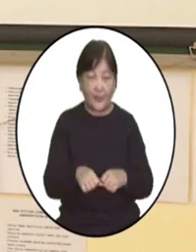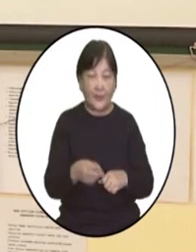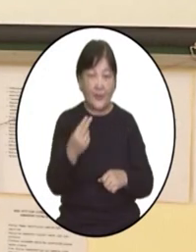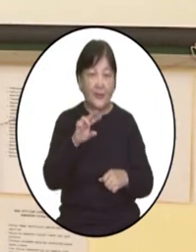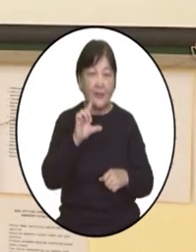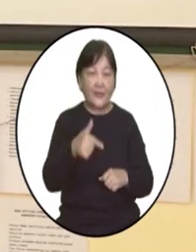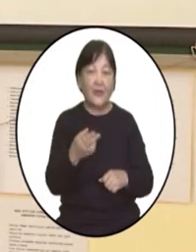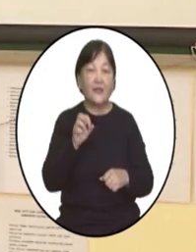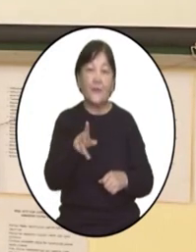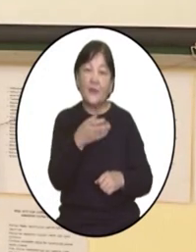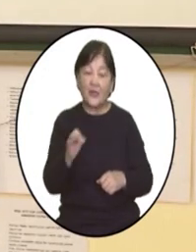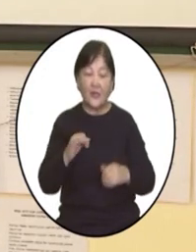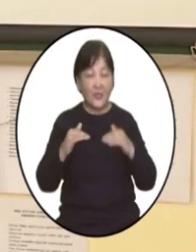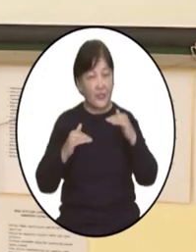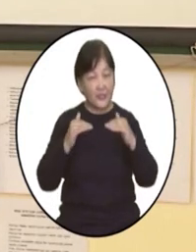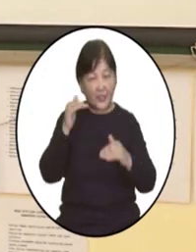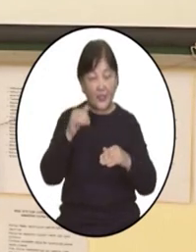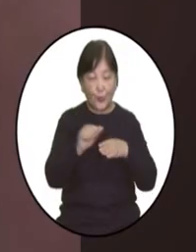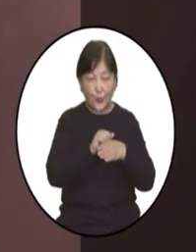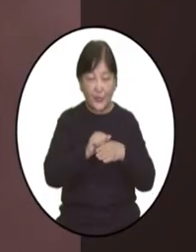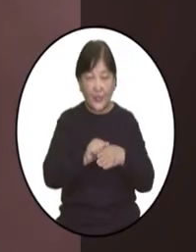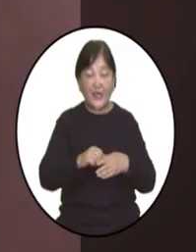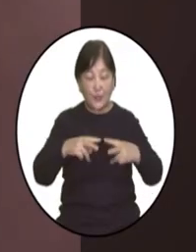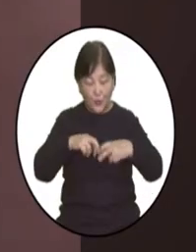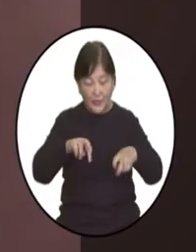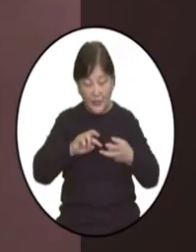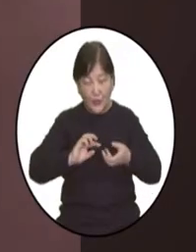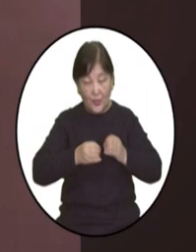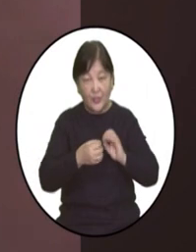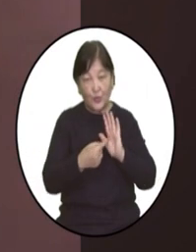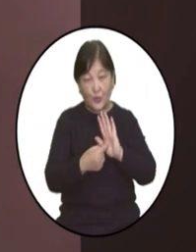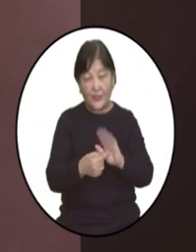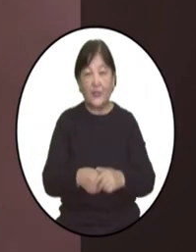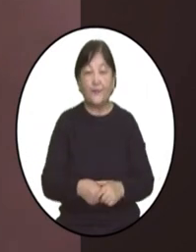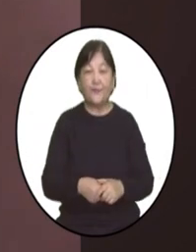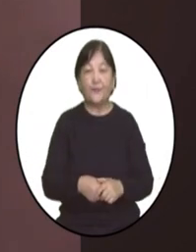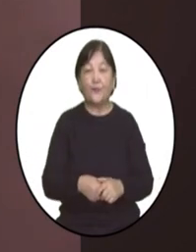масыг тодорхойлох аргачлалыг туршилтаар судалцгаая. За, туршилтанд